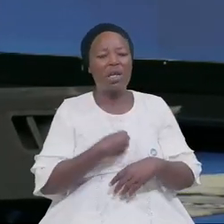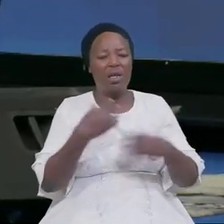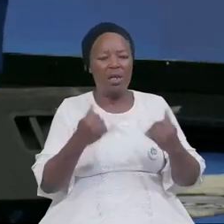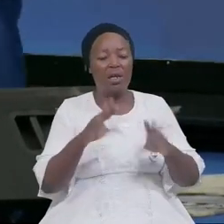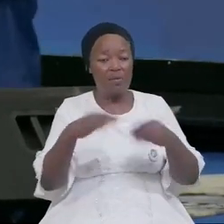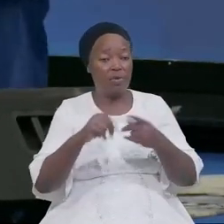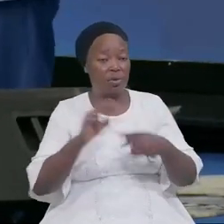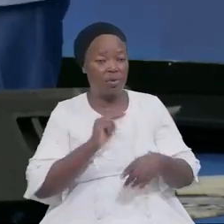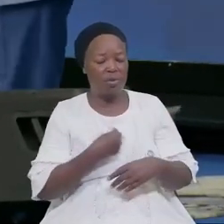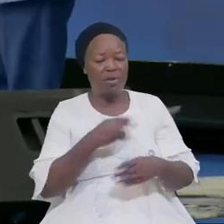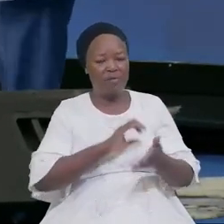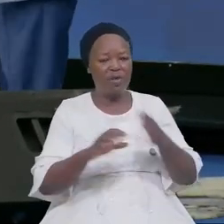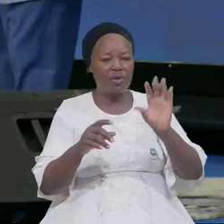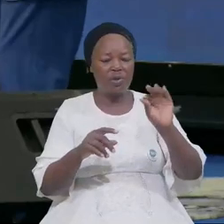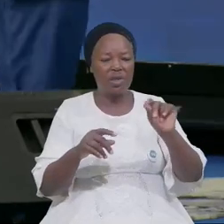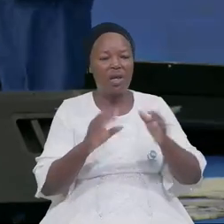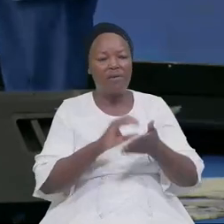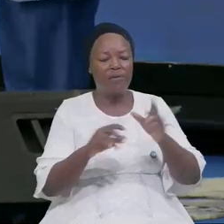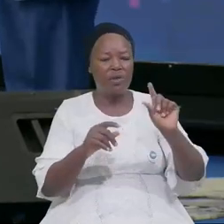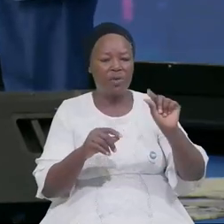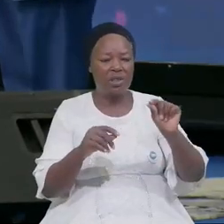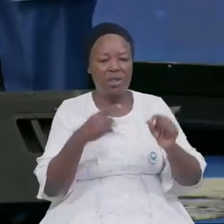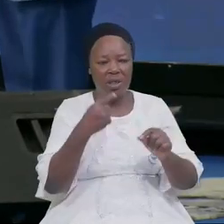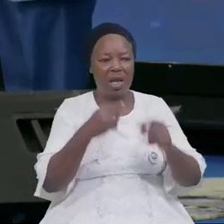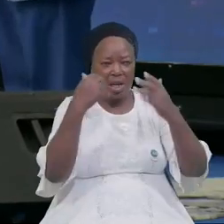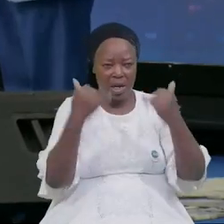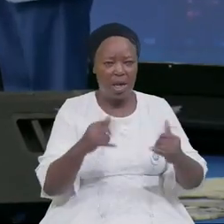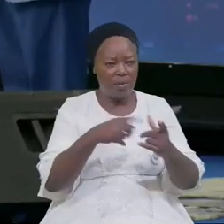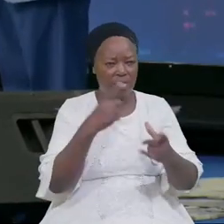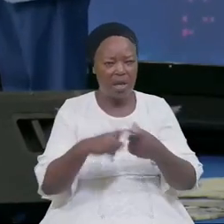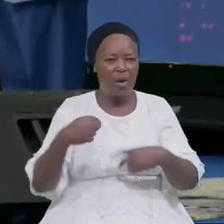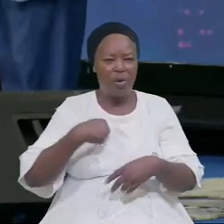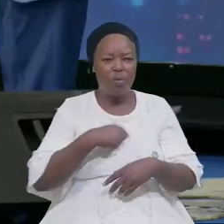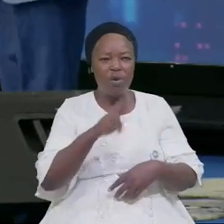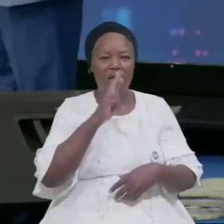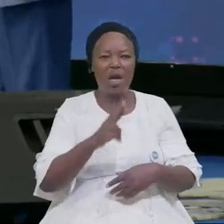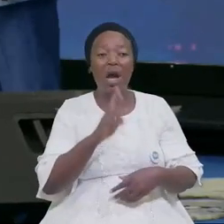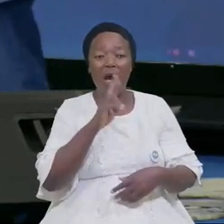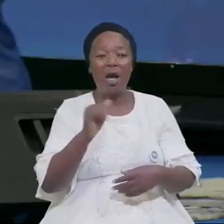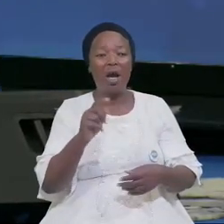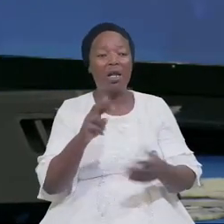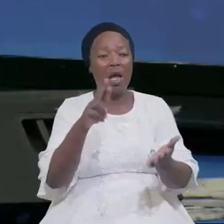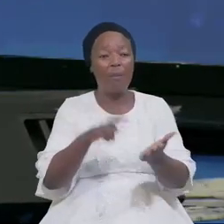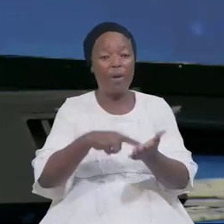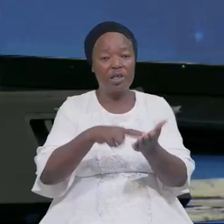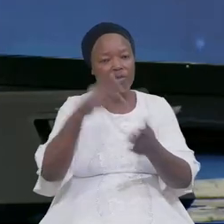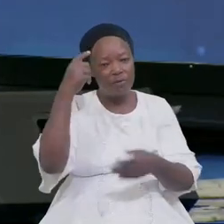Il nous a mis en nous la parole de la réconciliation. Le verset 20 dit, nous faisons donc les fonctions d'ambassadeur pour